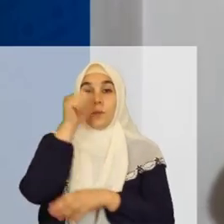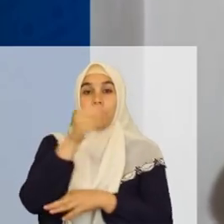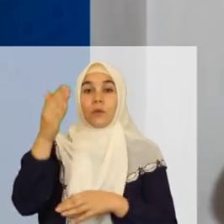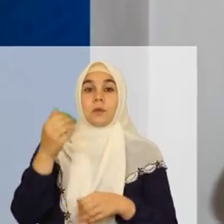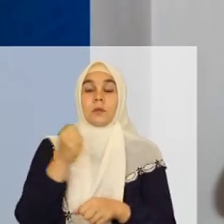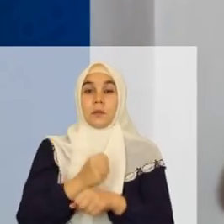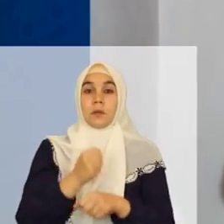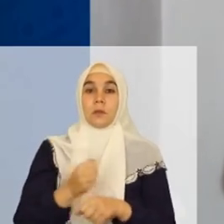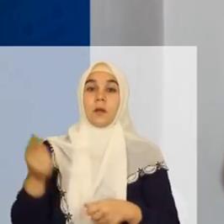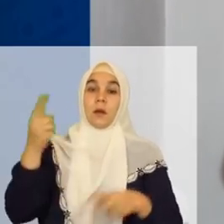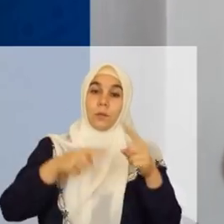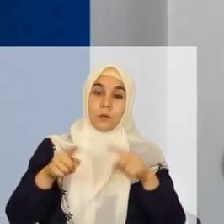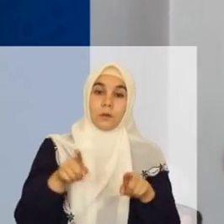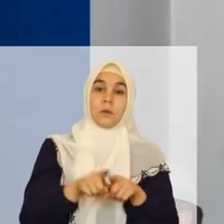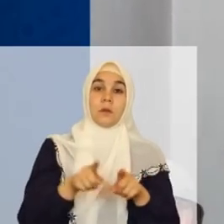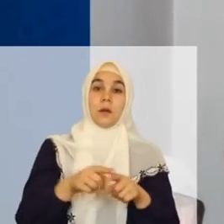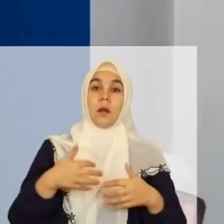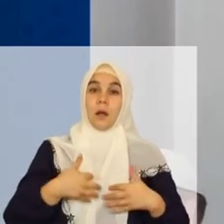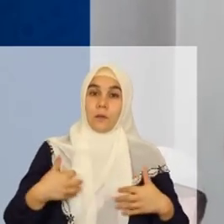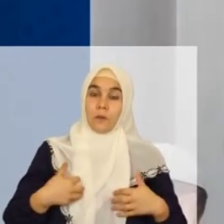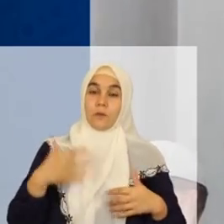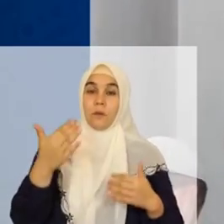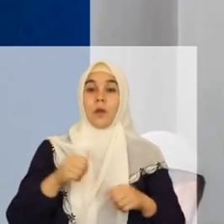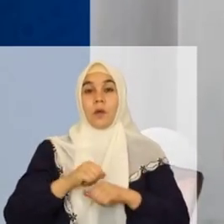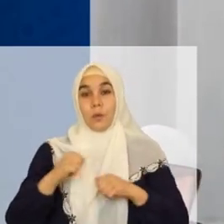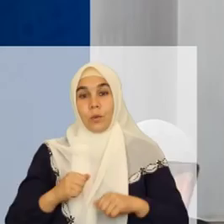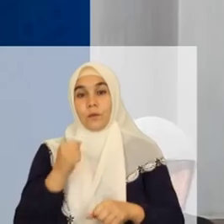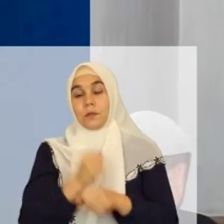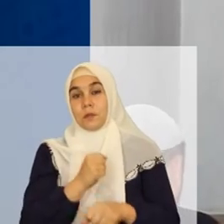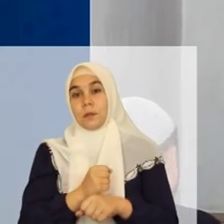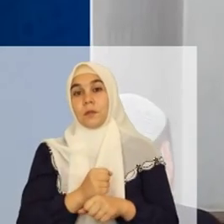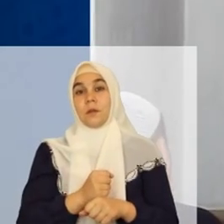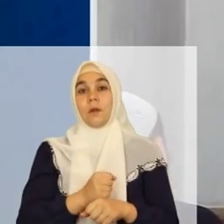ibodatda qilgandan keyin qaytib kelgandan keyin albatta hayvonga mehribon bo'lmasdan boshqa iloji yo'q.